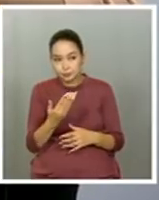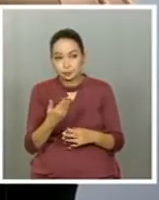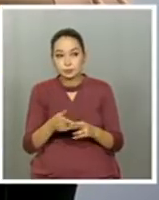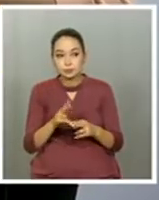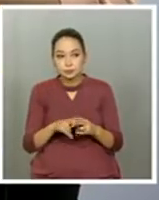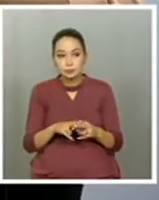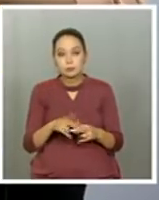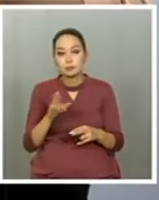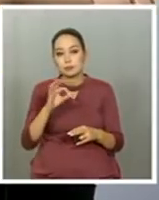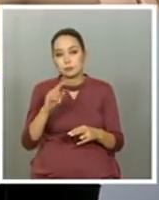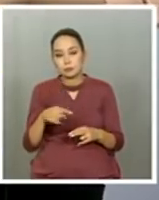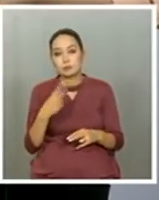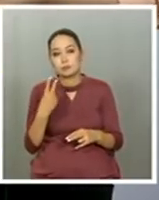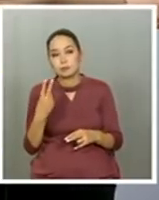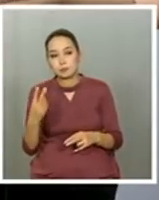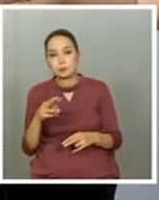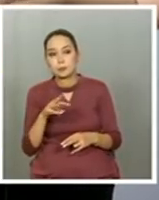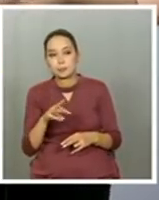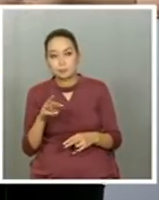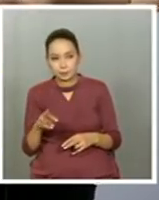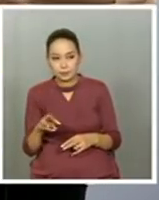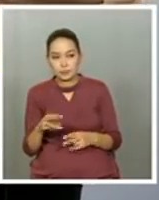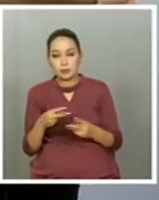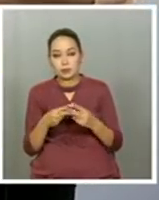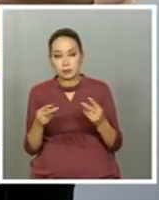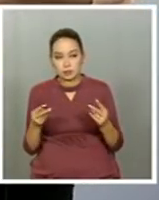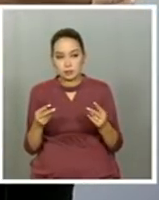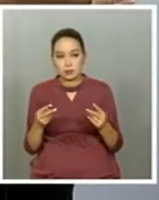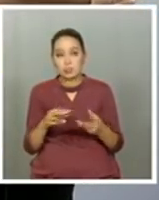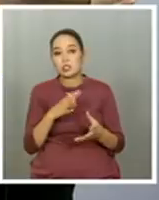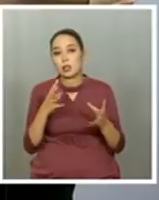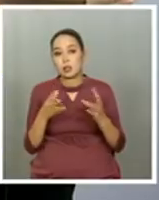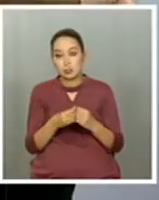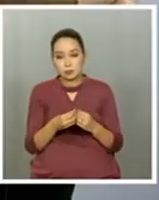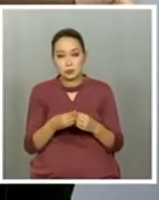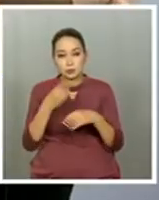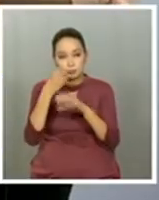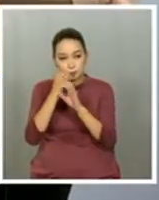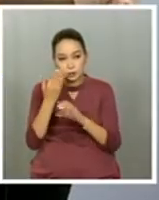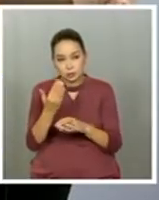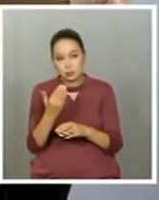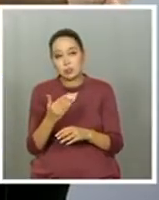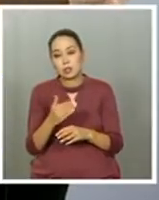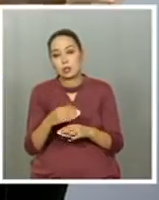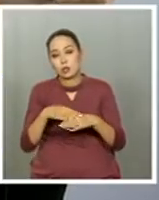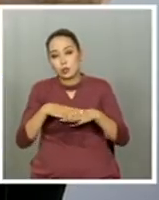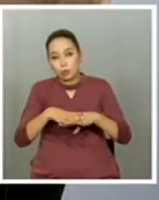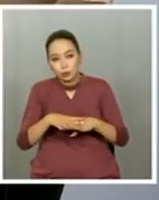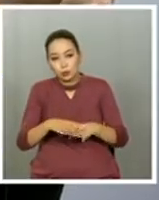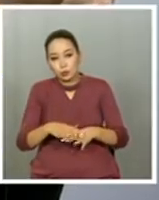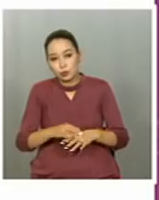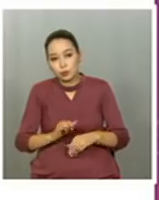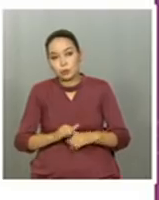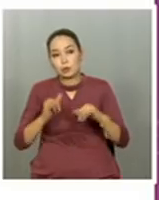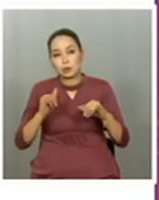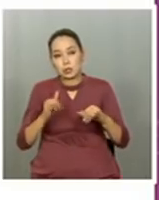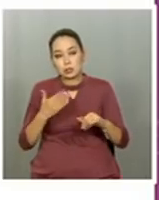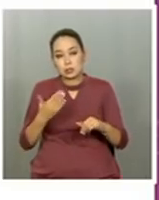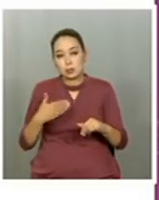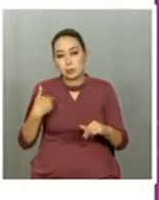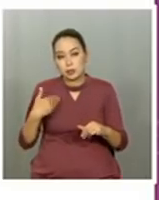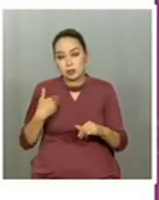ол 0,02 мм-ге тең деп. Жалпы микроскоптың ұлғайтуы ол пайдалы